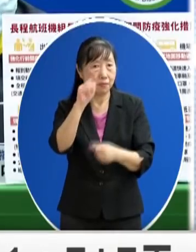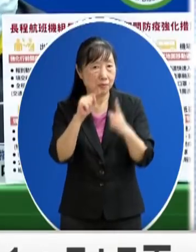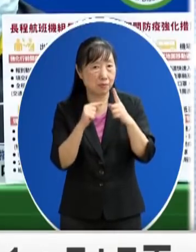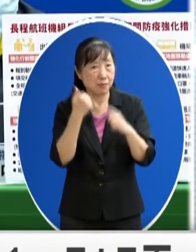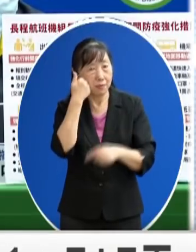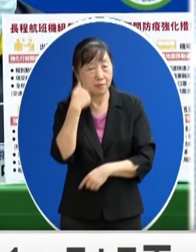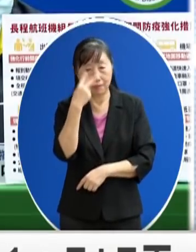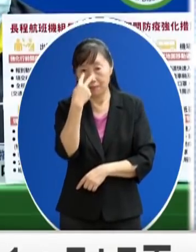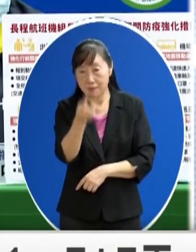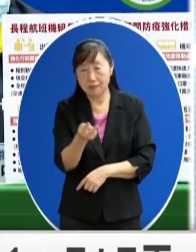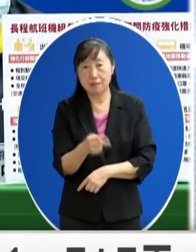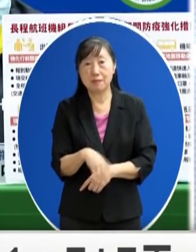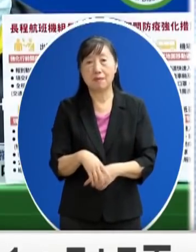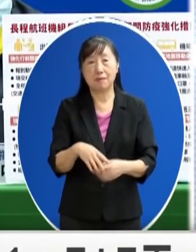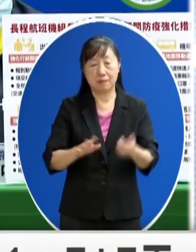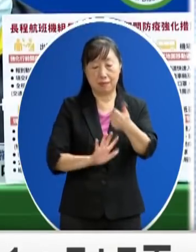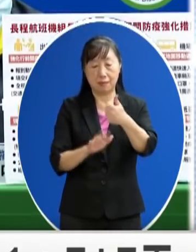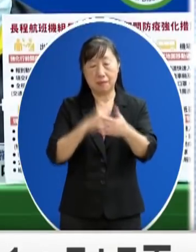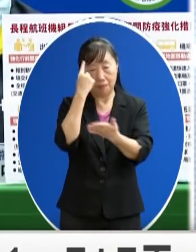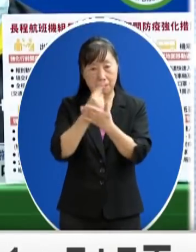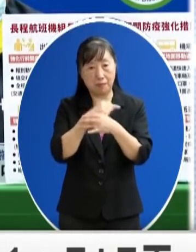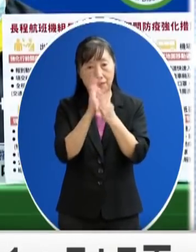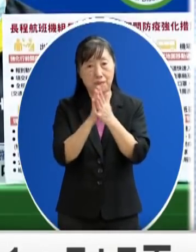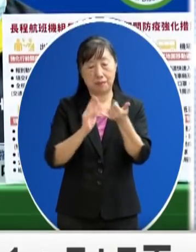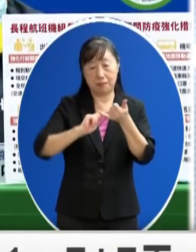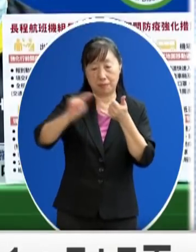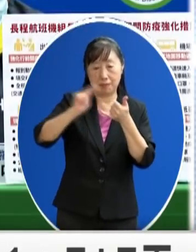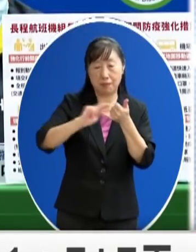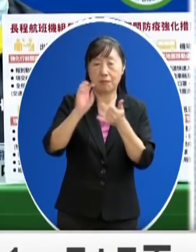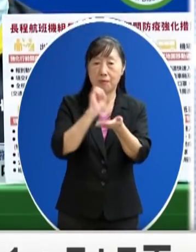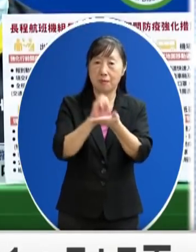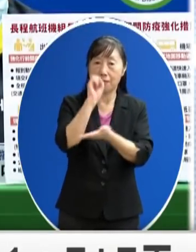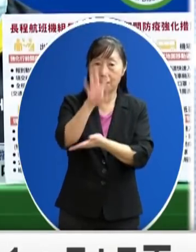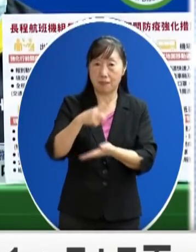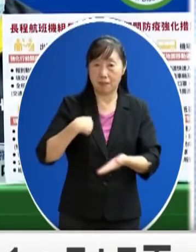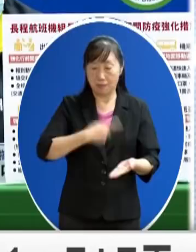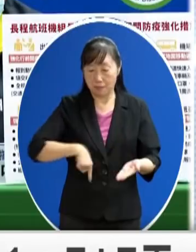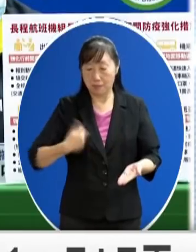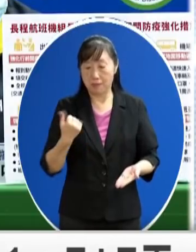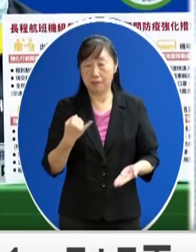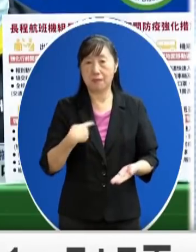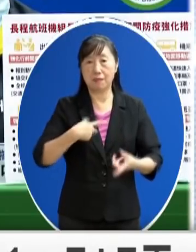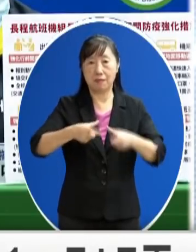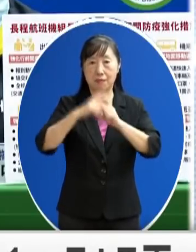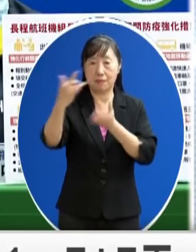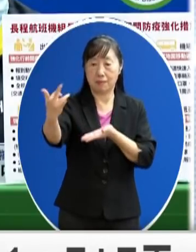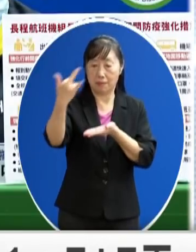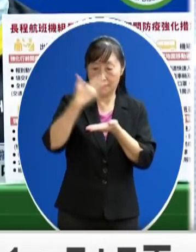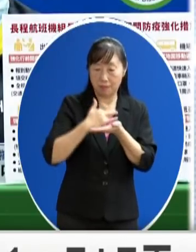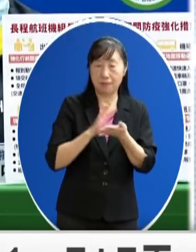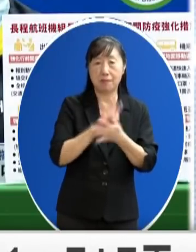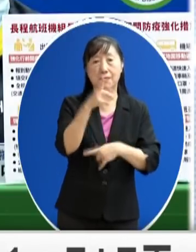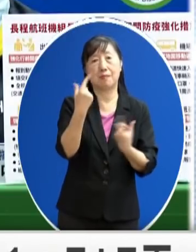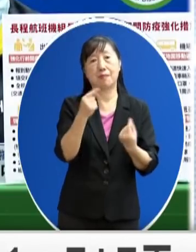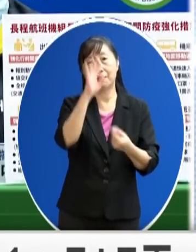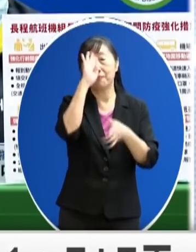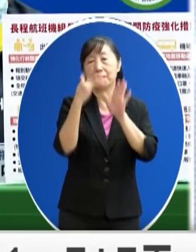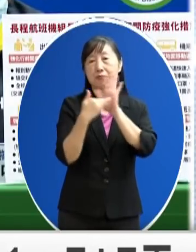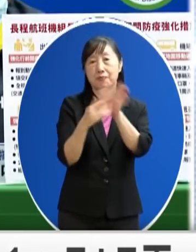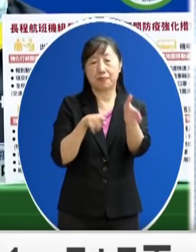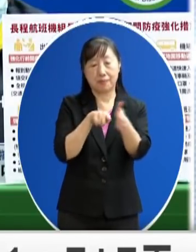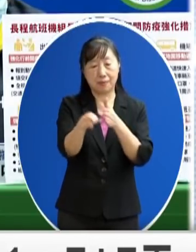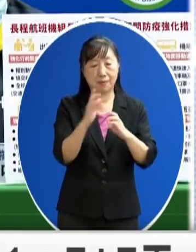员每天要报告他的行动跟健康，那返国之后那也是一样是防疫的专车来接